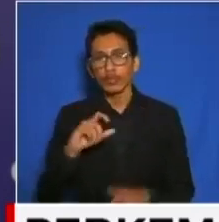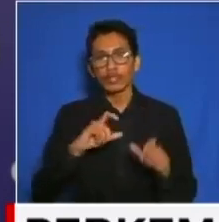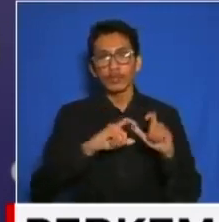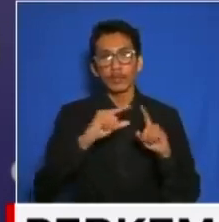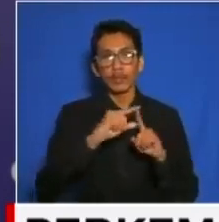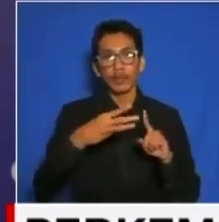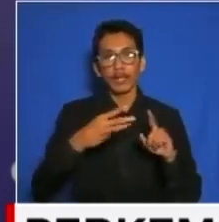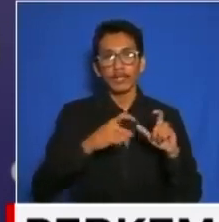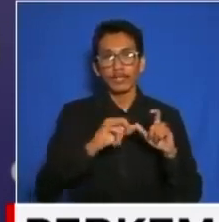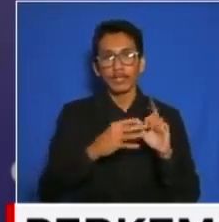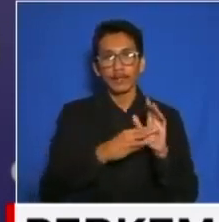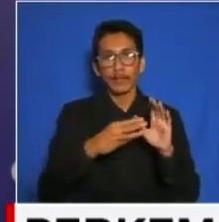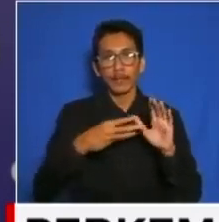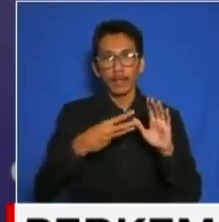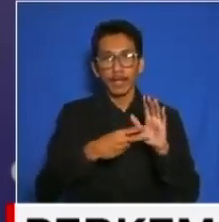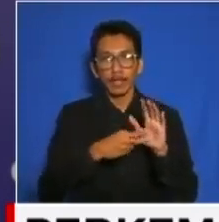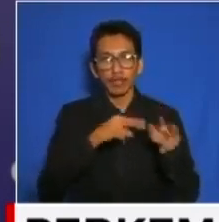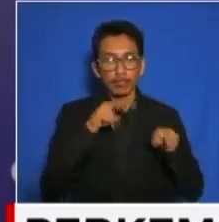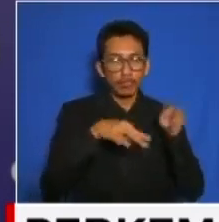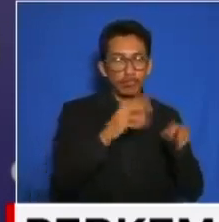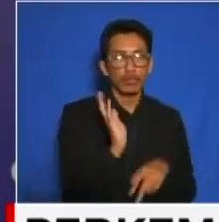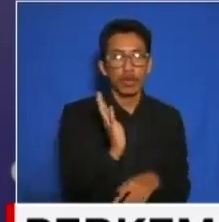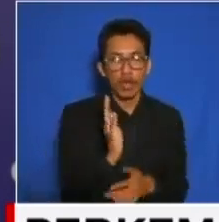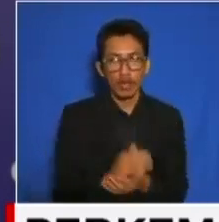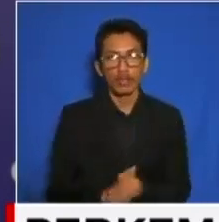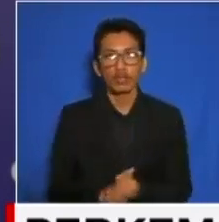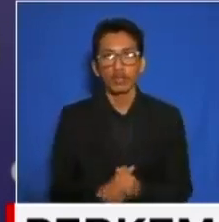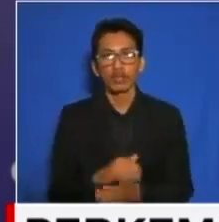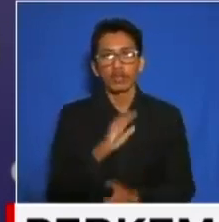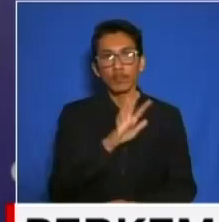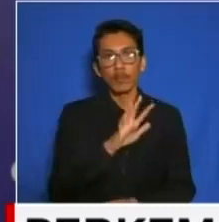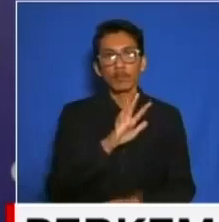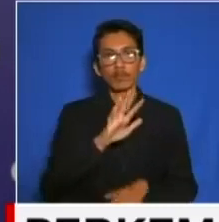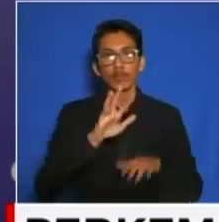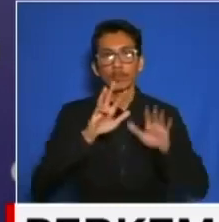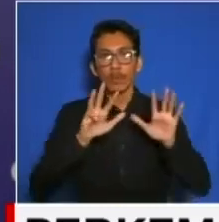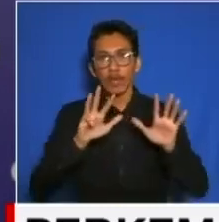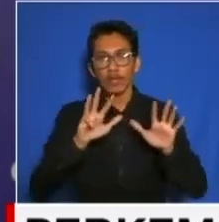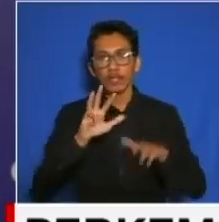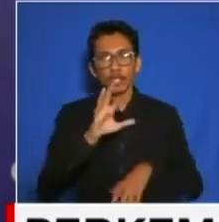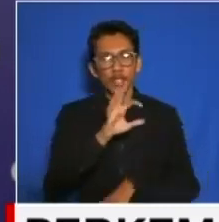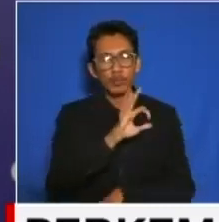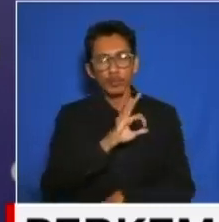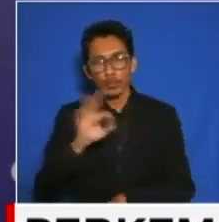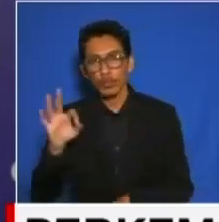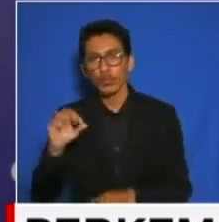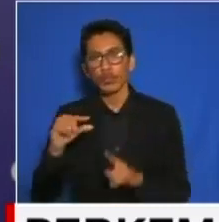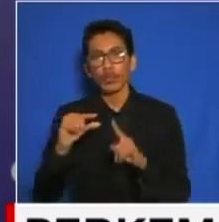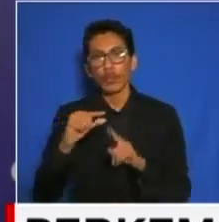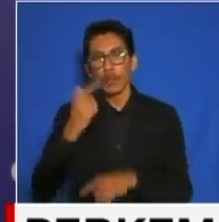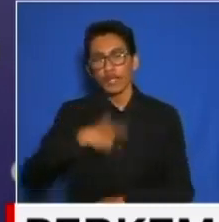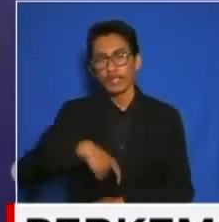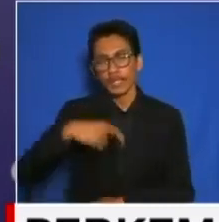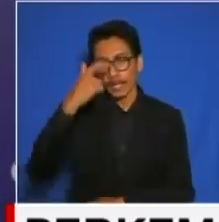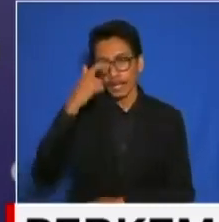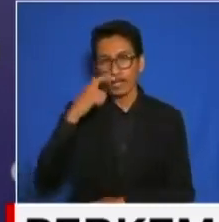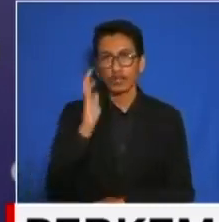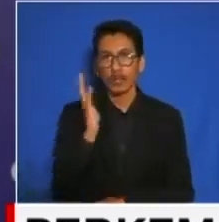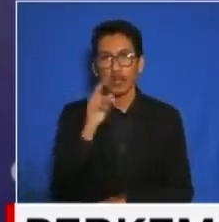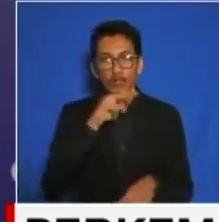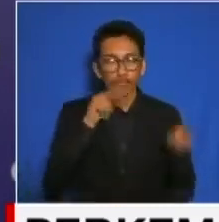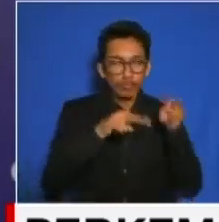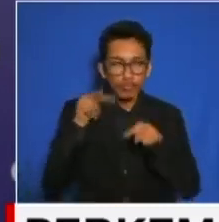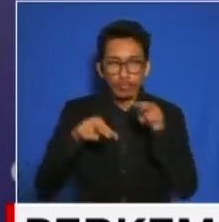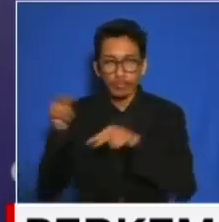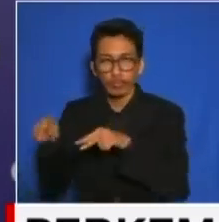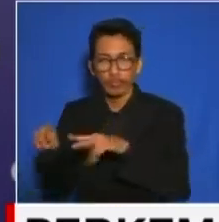spesimen dari 59 pasien, 59.000 lebih pasien. Dan kasus positif